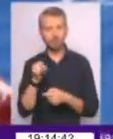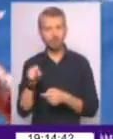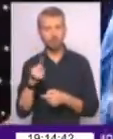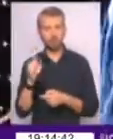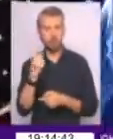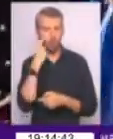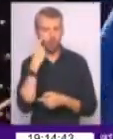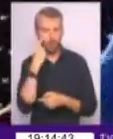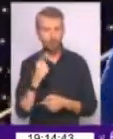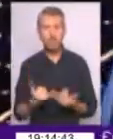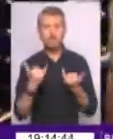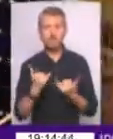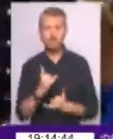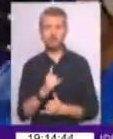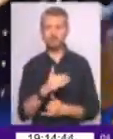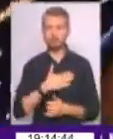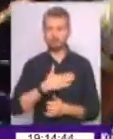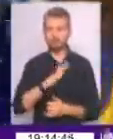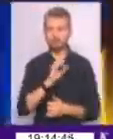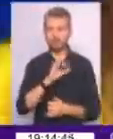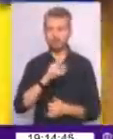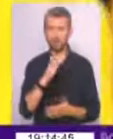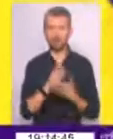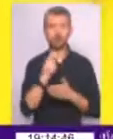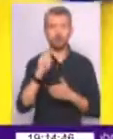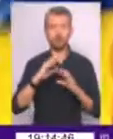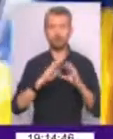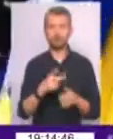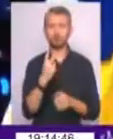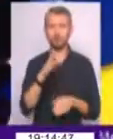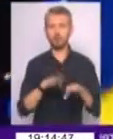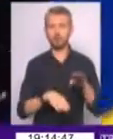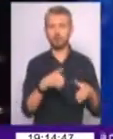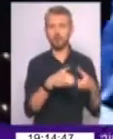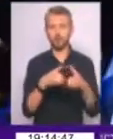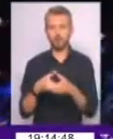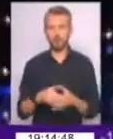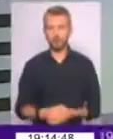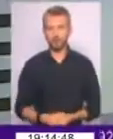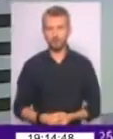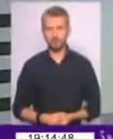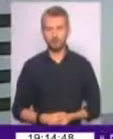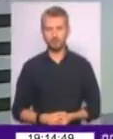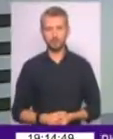очками. Зараз Василь також є чемпіоном світу у двох вагових категоріях.